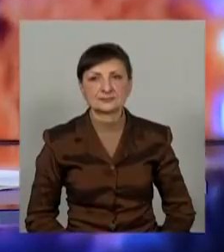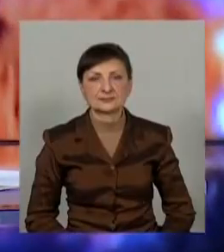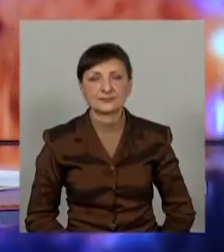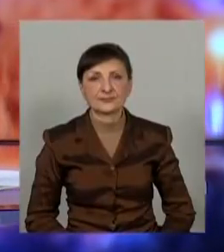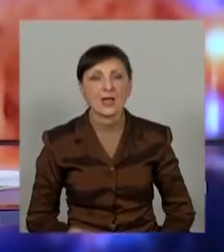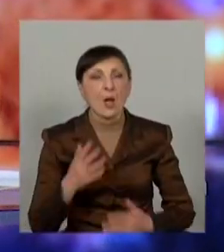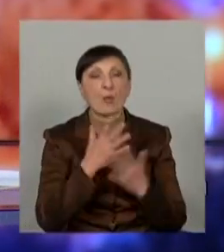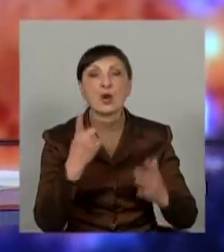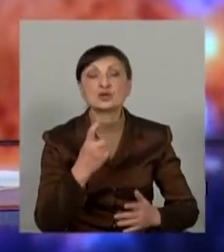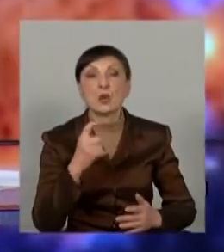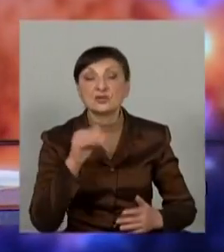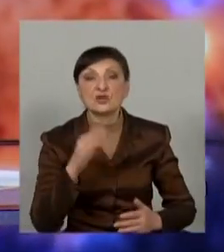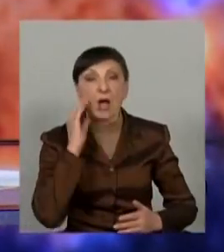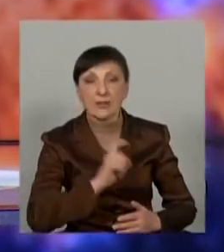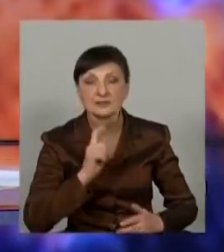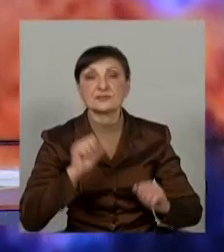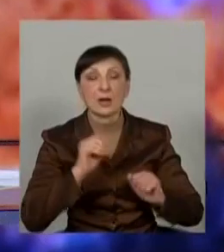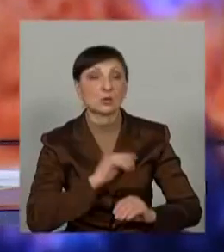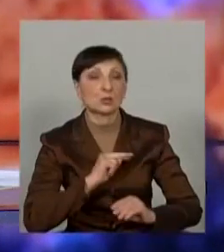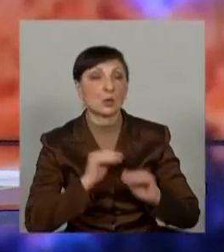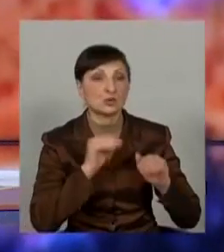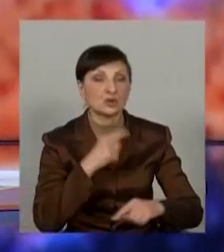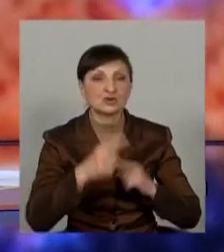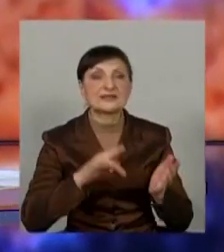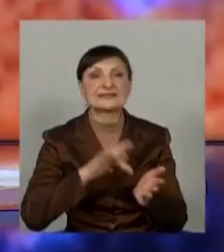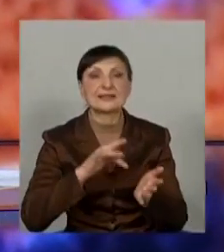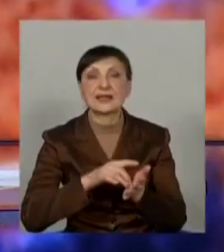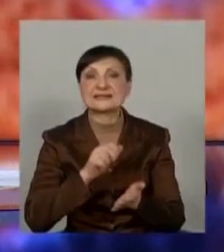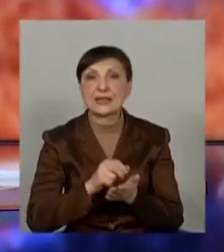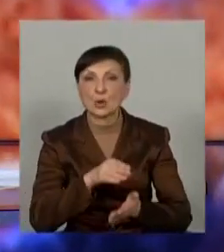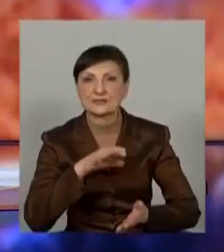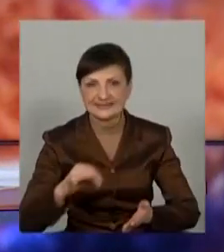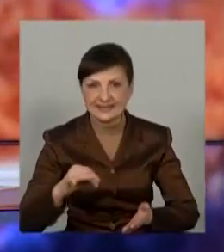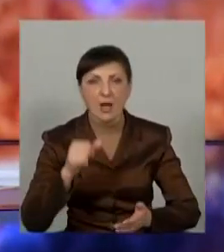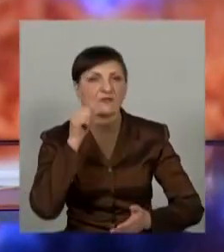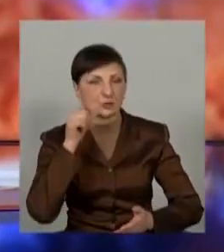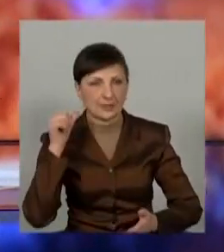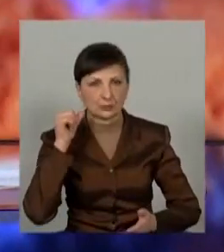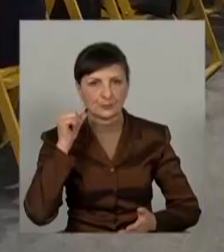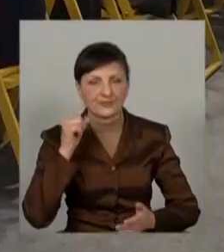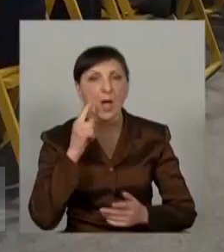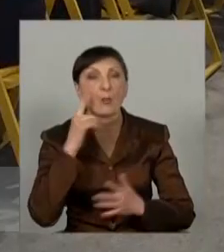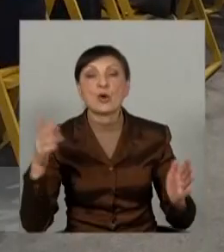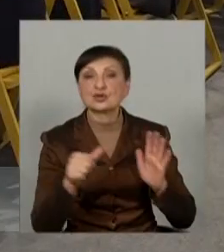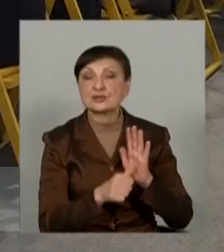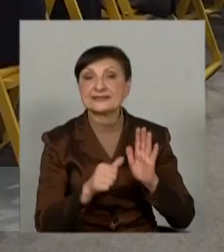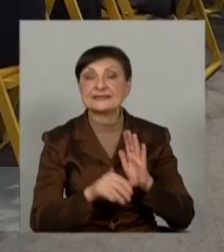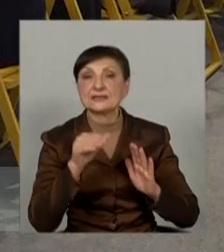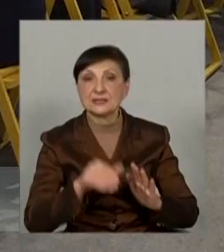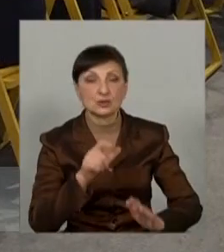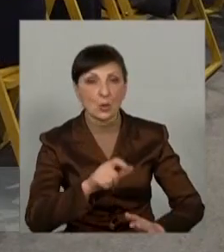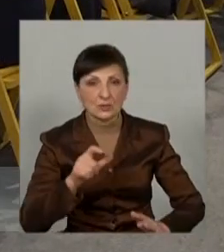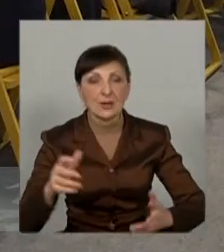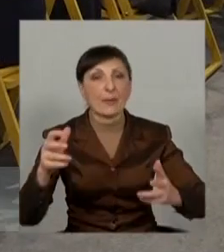Более 100 тысяч алматинцев смогли трудоустроиться через Центр занятости населения в прошлом году. Больше 60 тысяч